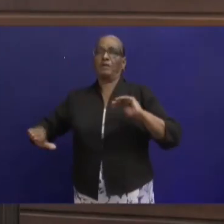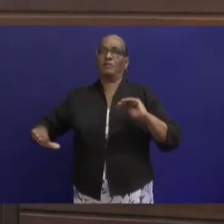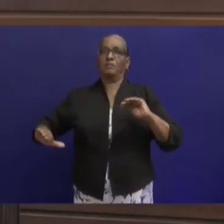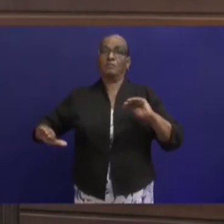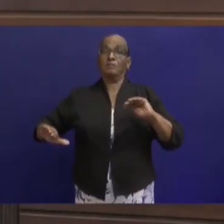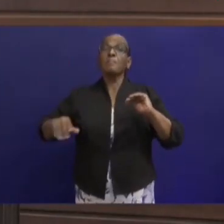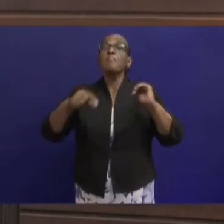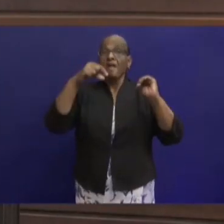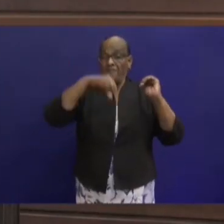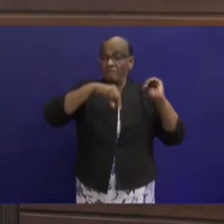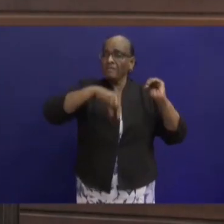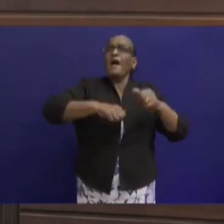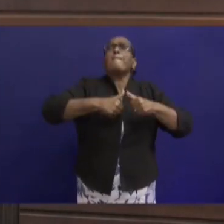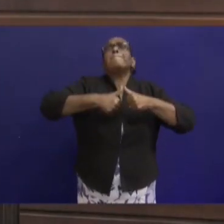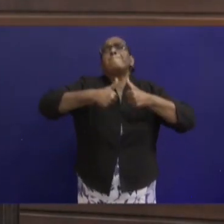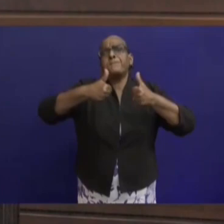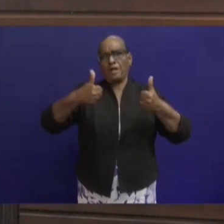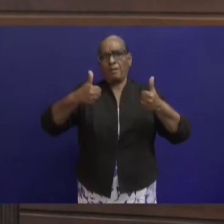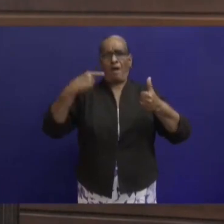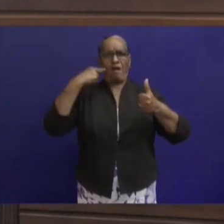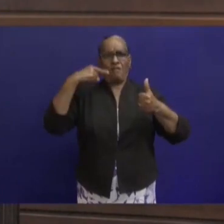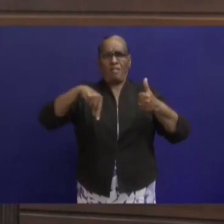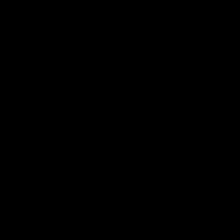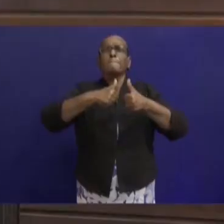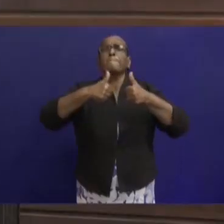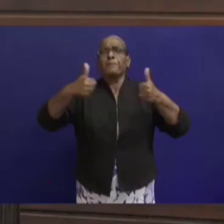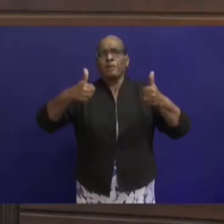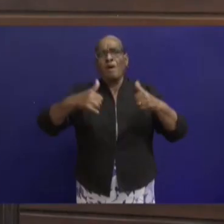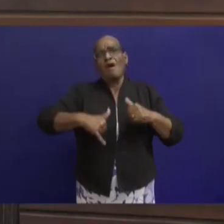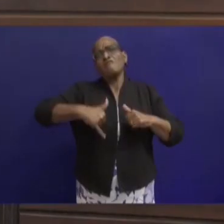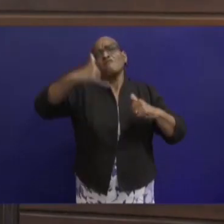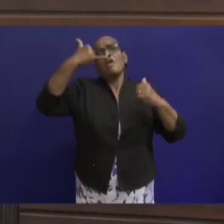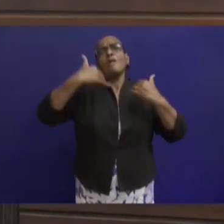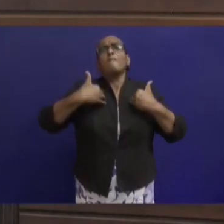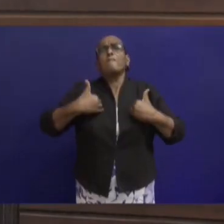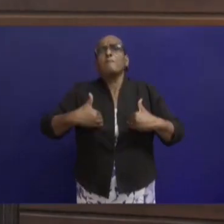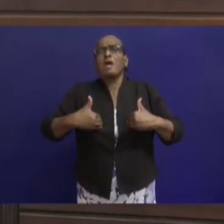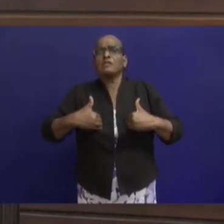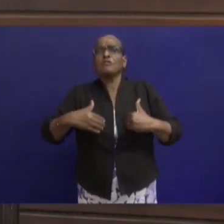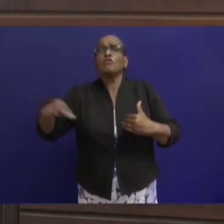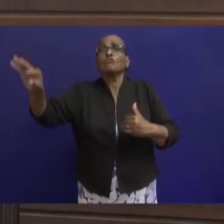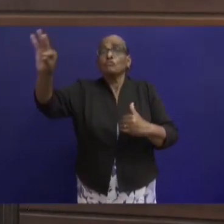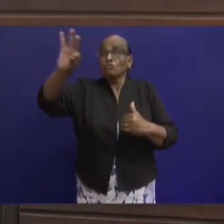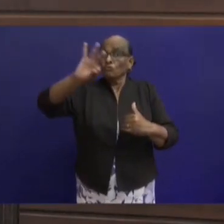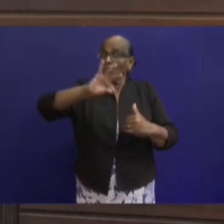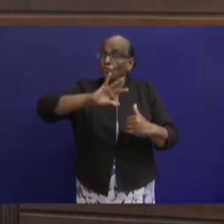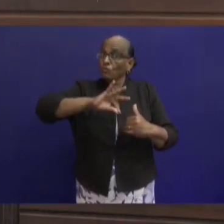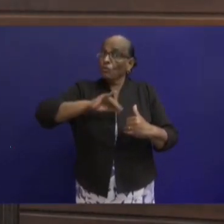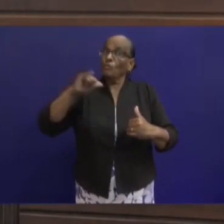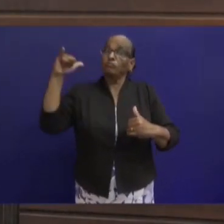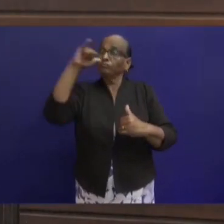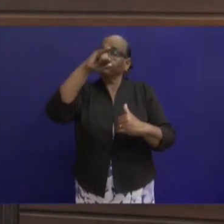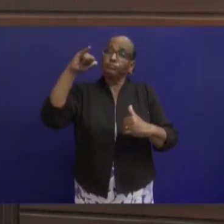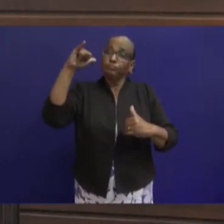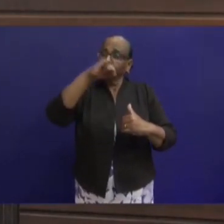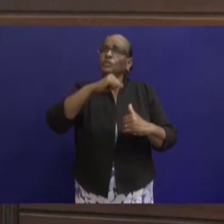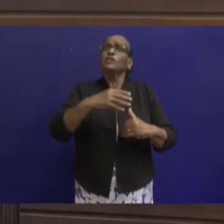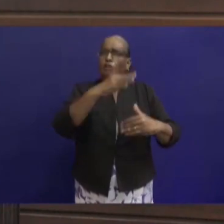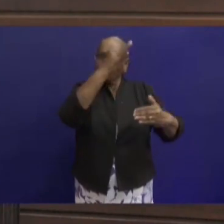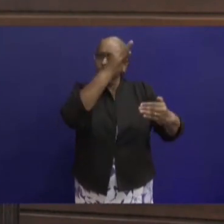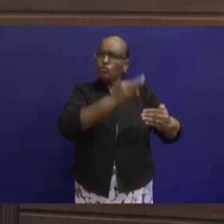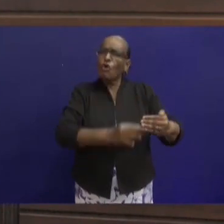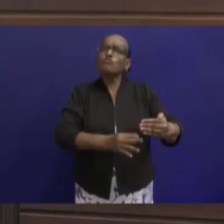dat het voor vandaag uitstekend is gegaan en dat vele mensen die nog terug moeten komen met een paar vluchten, dat hun